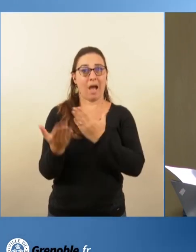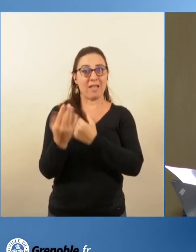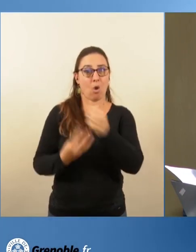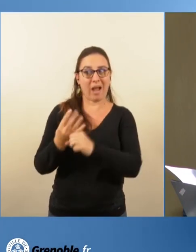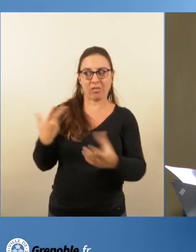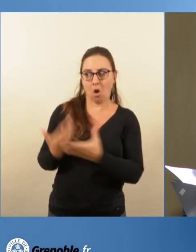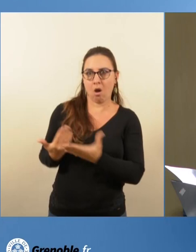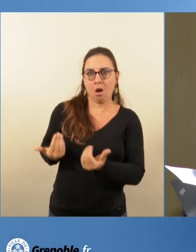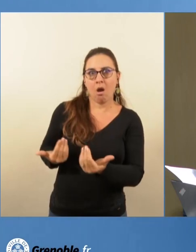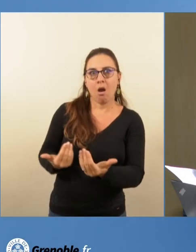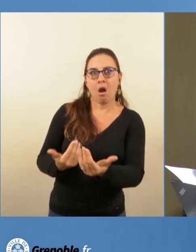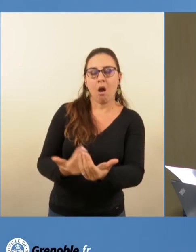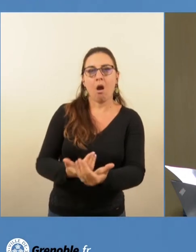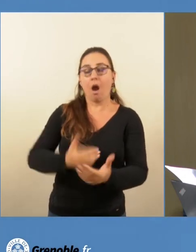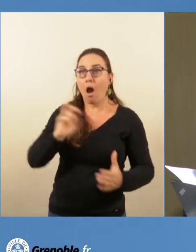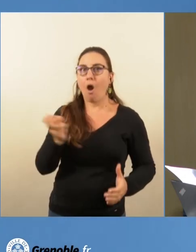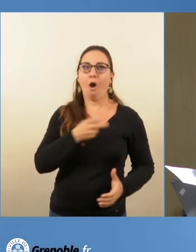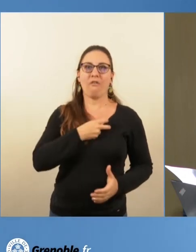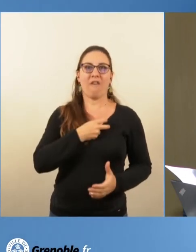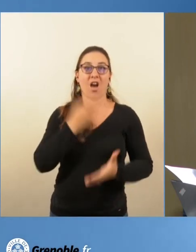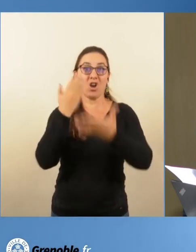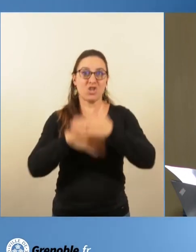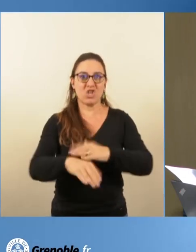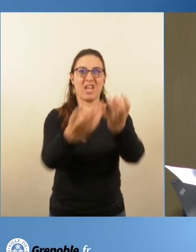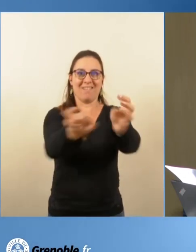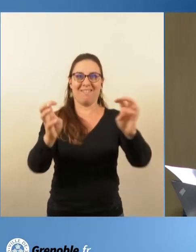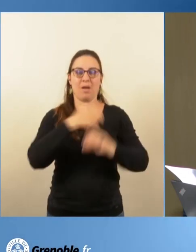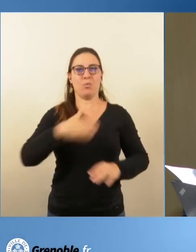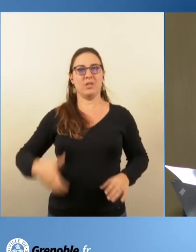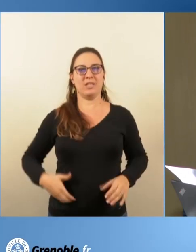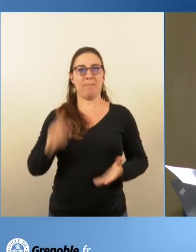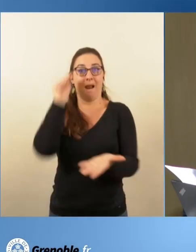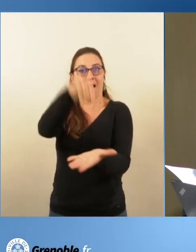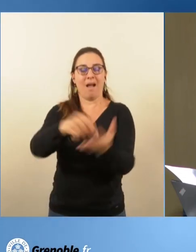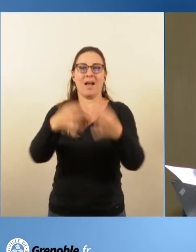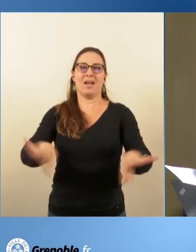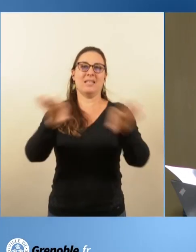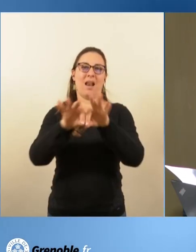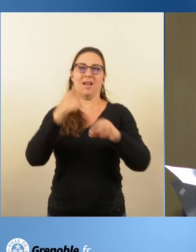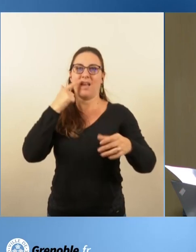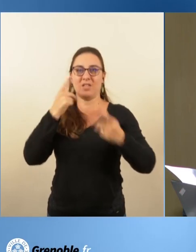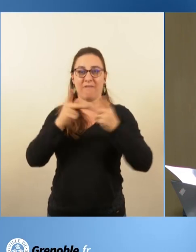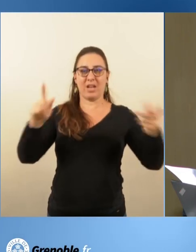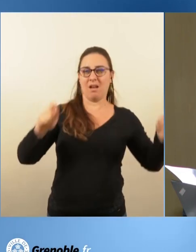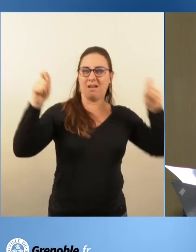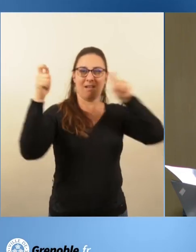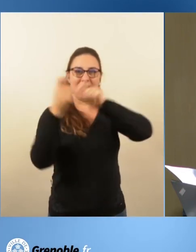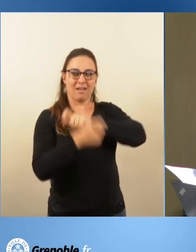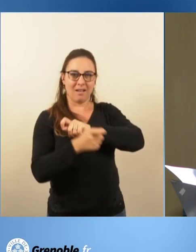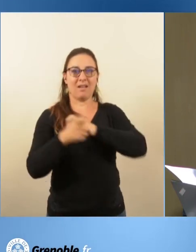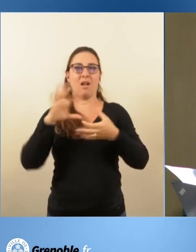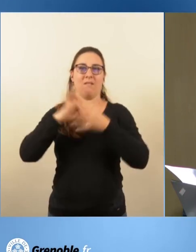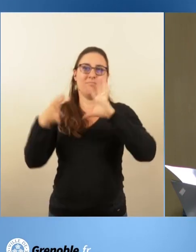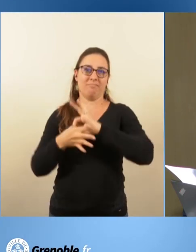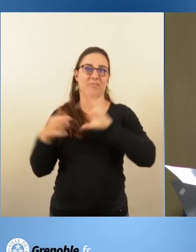de voir un nouveau conseil municipal sur unir et emblématique de la transformation de la ville menée dans le cadre des Jeux Olympiques